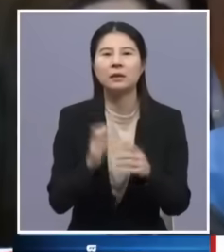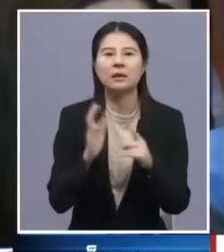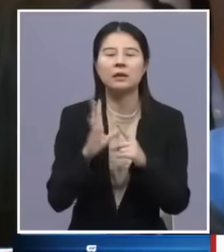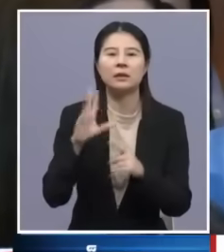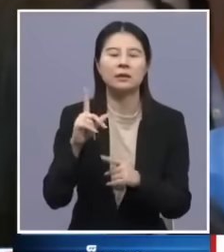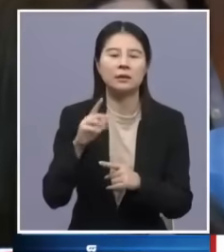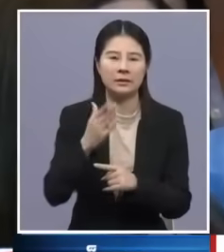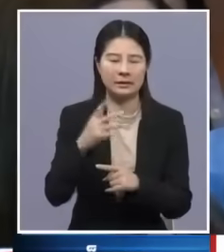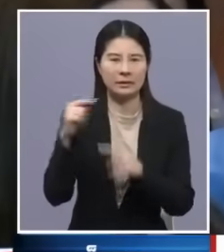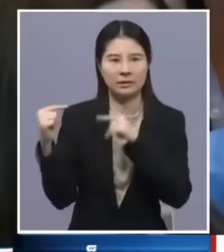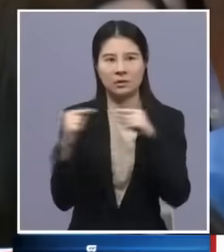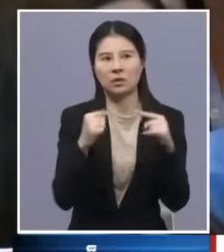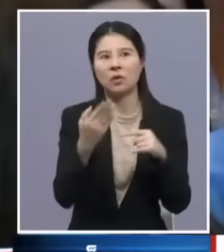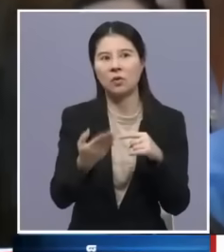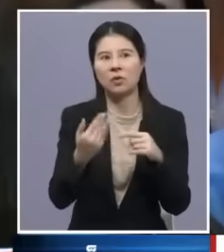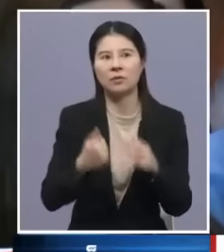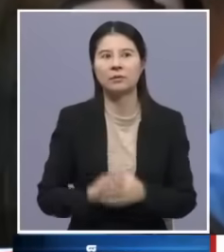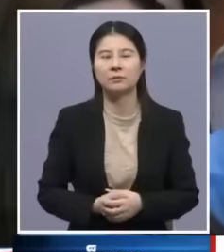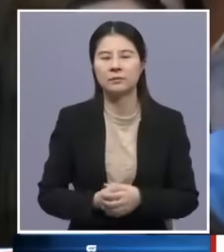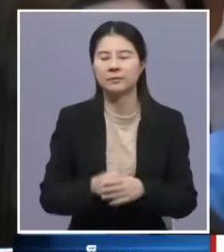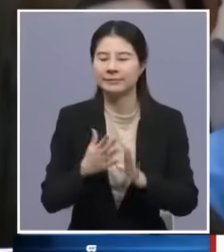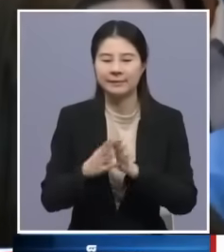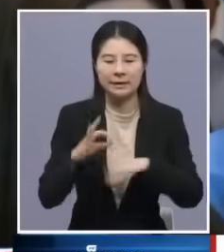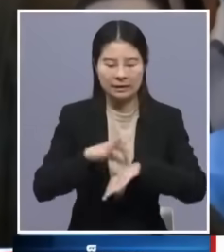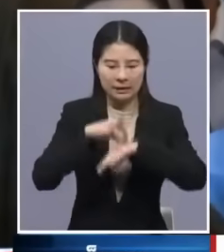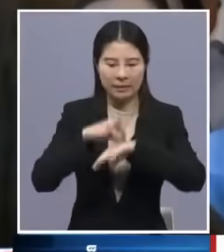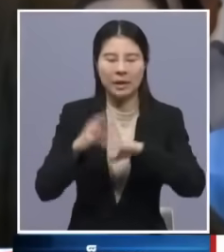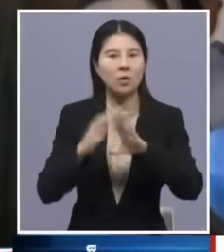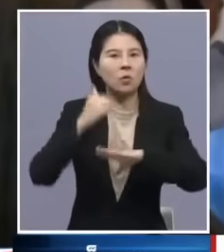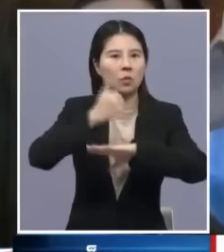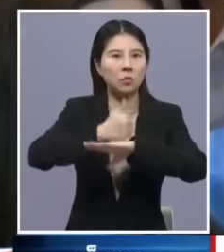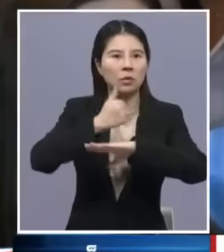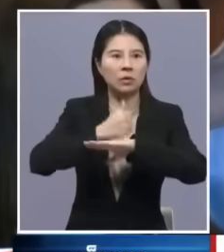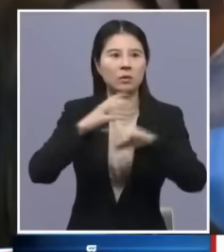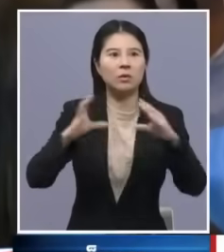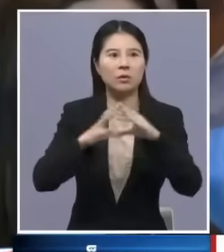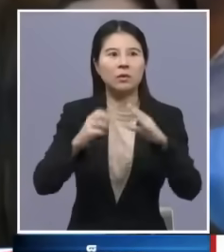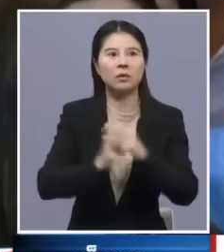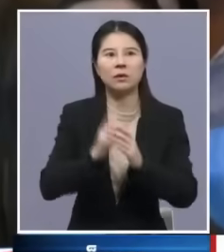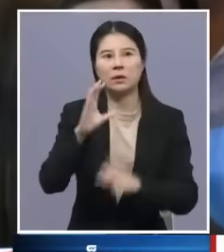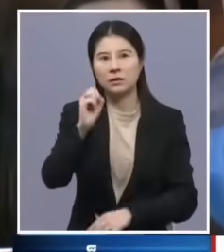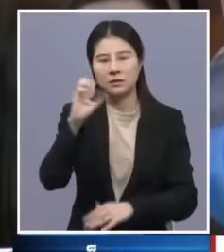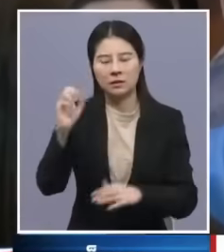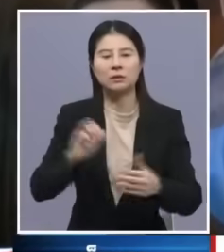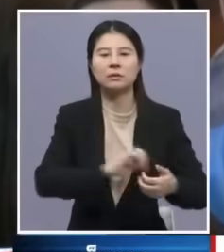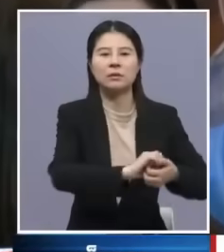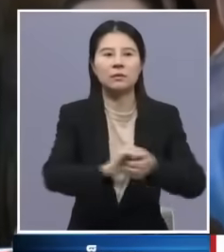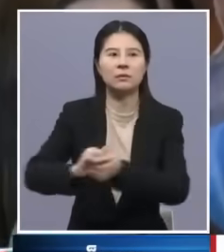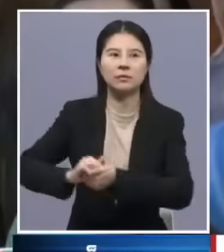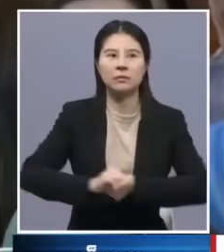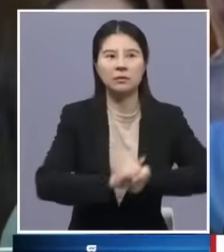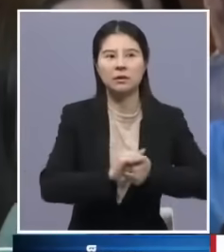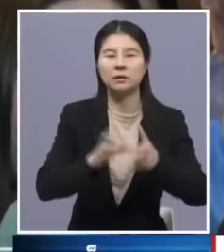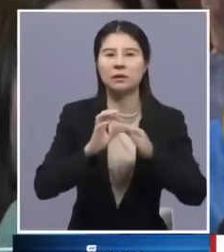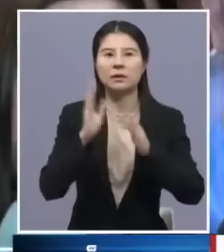รักษาการเลขาธิการพรรคขึ้นเป็นหัวหน้าพรรคแทนนะคะเพราะเห็นว่าสสจะเป็นอันหนึ่งอันเดียวกันในการโหวตชิงหัวหน้าพรร